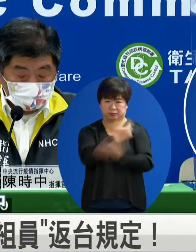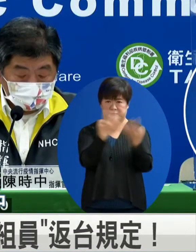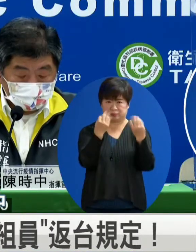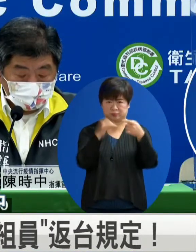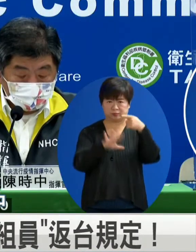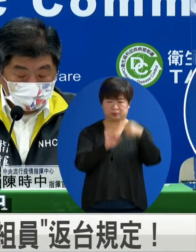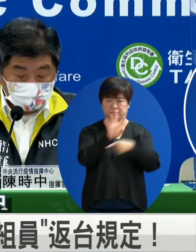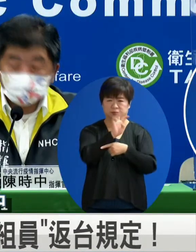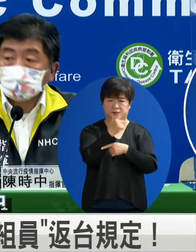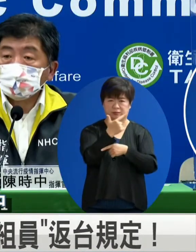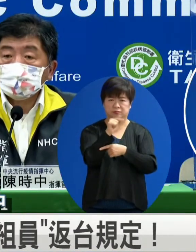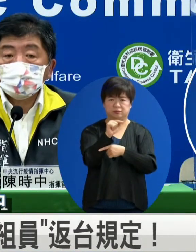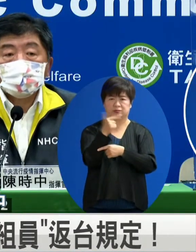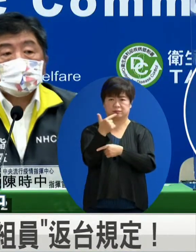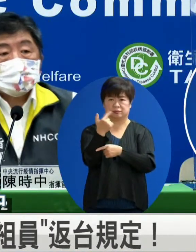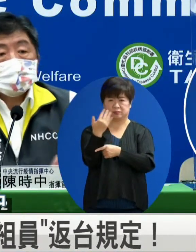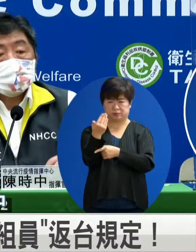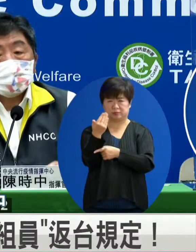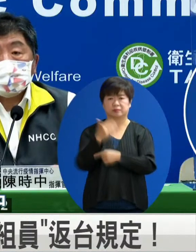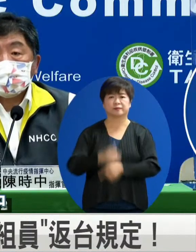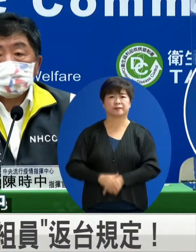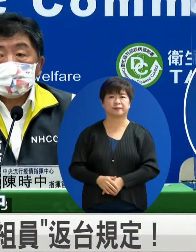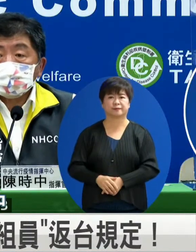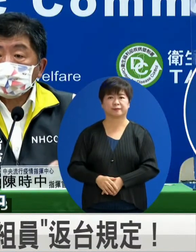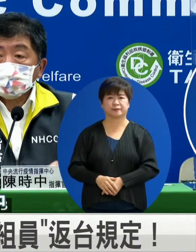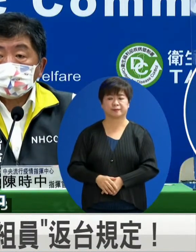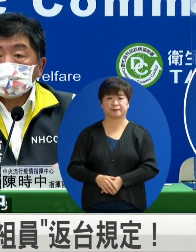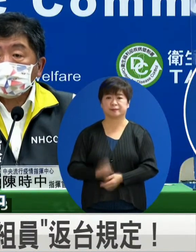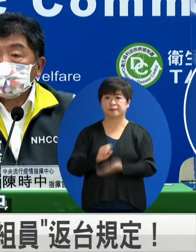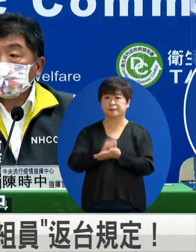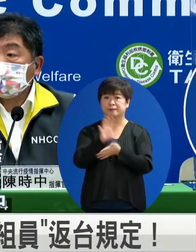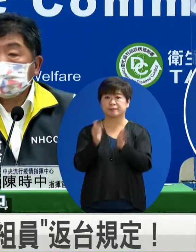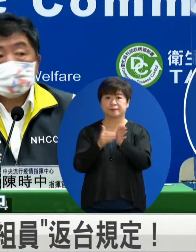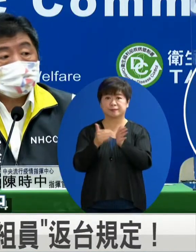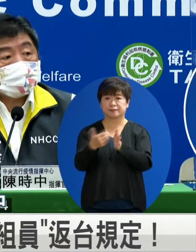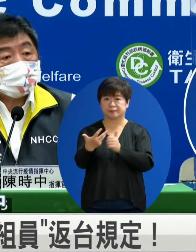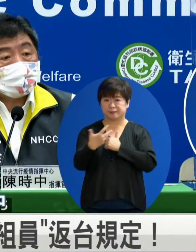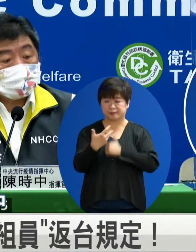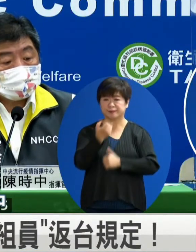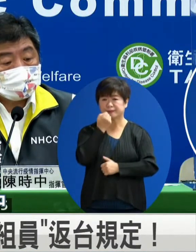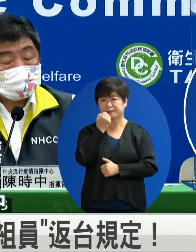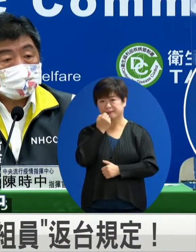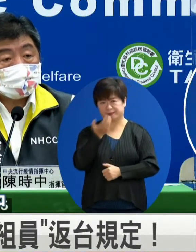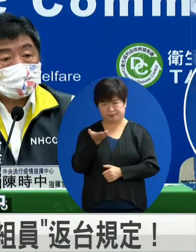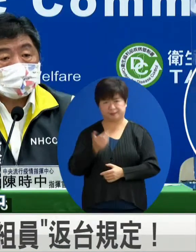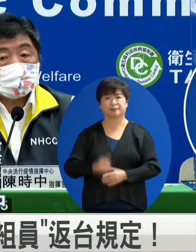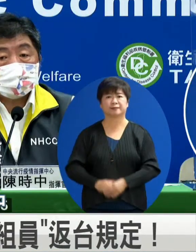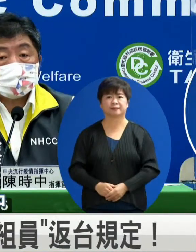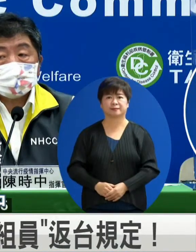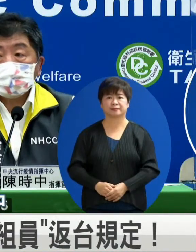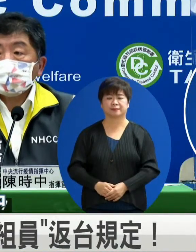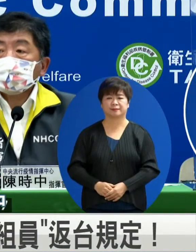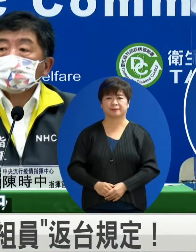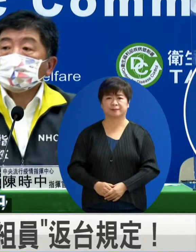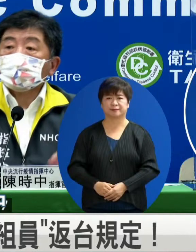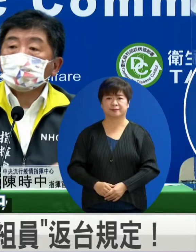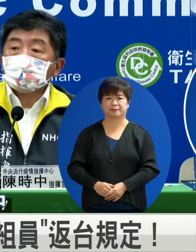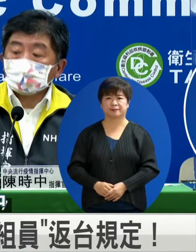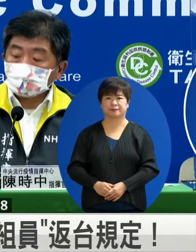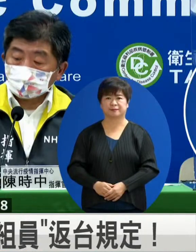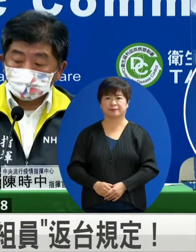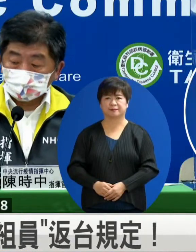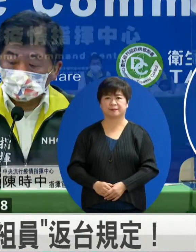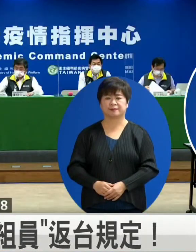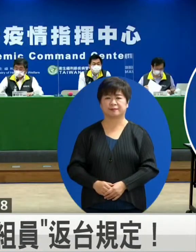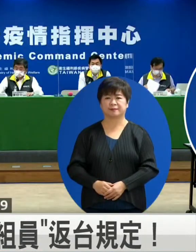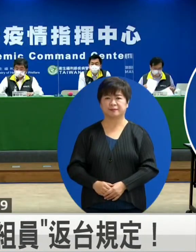是46.69%。好，那我们今天就先报告到这里哈，那有问题可以提出来。好，